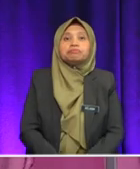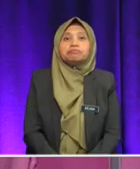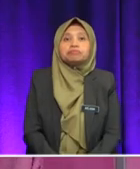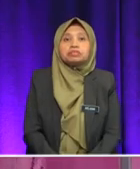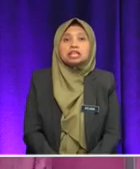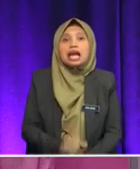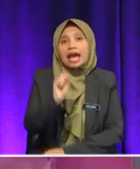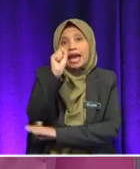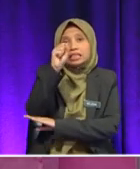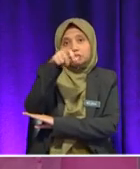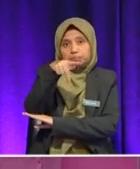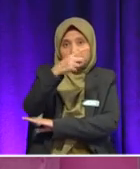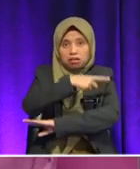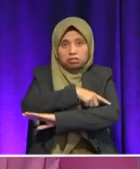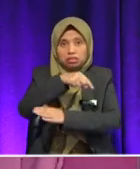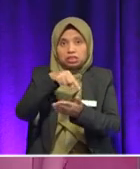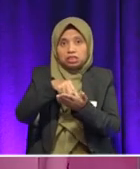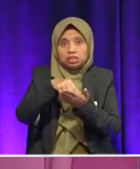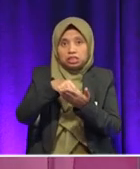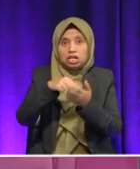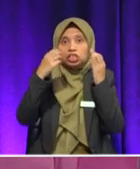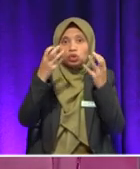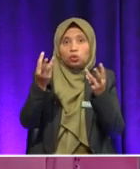pembelajaran kita pada hari ini dimana